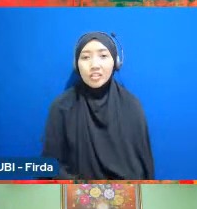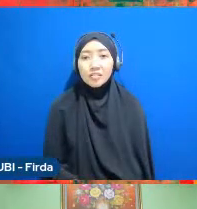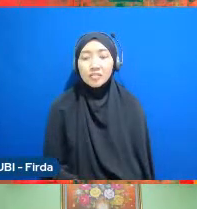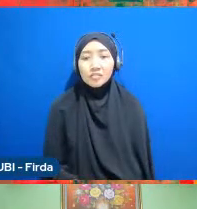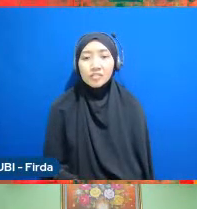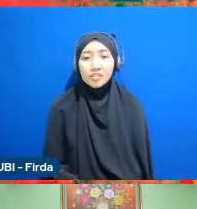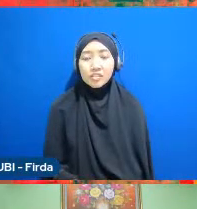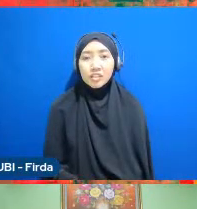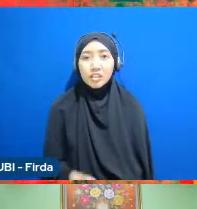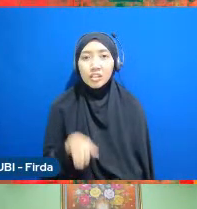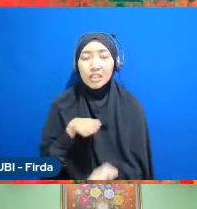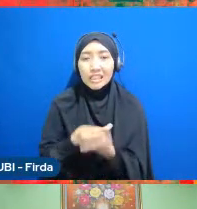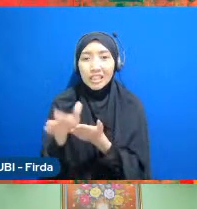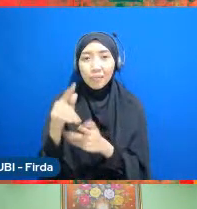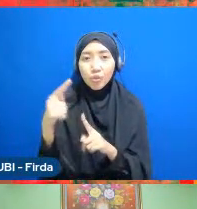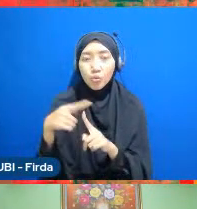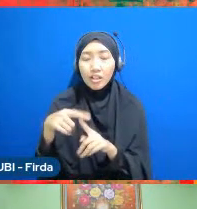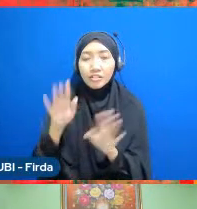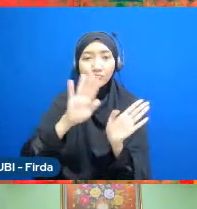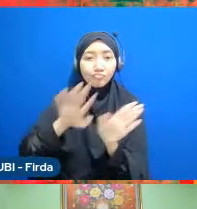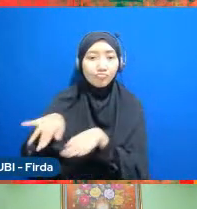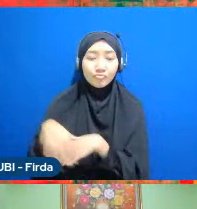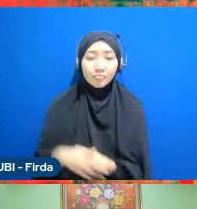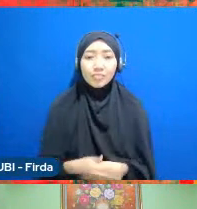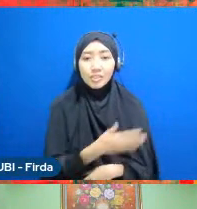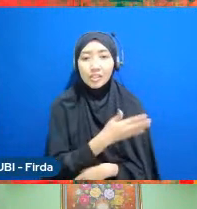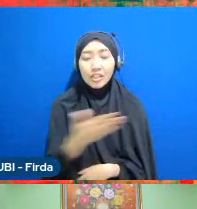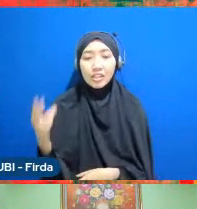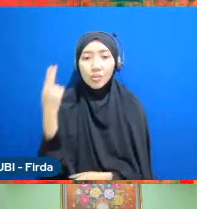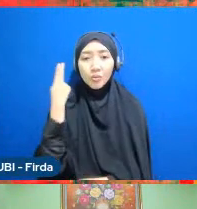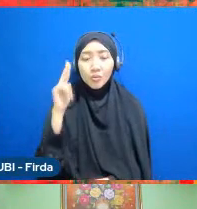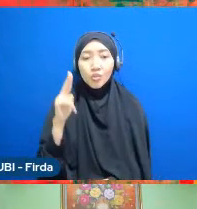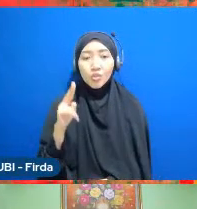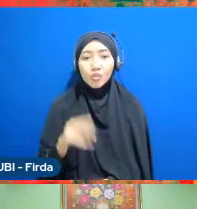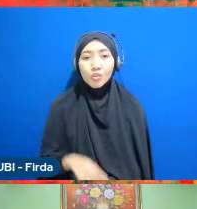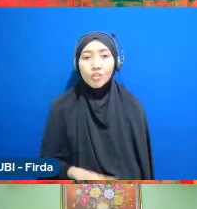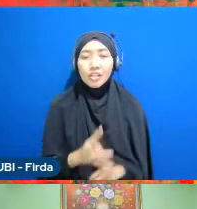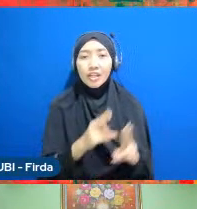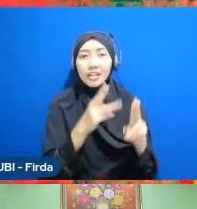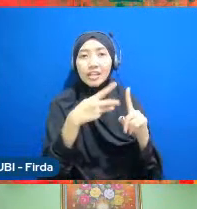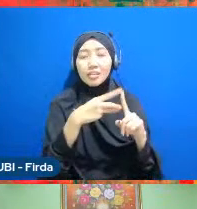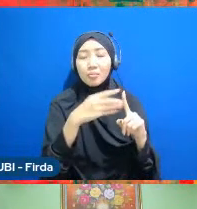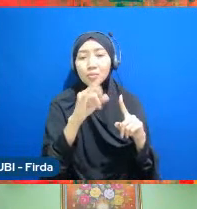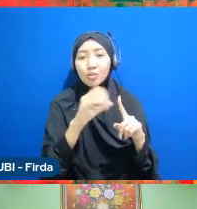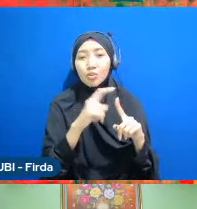saja. Selanjutnya silakan sahabat untuk klik edit biodata.